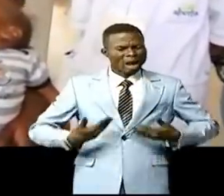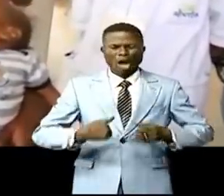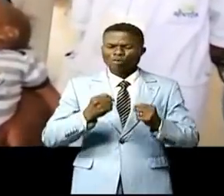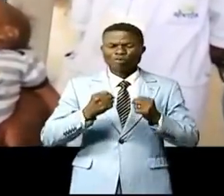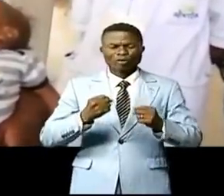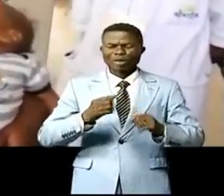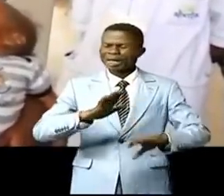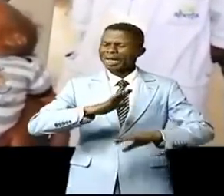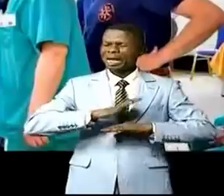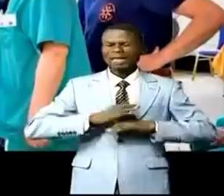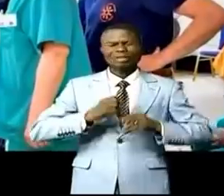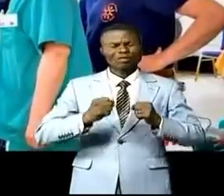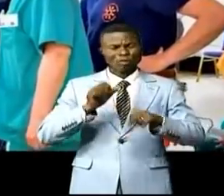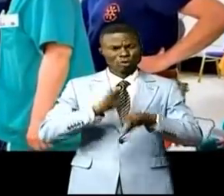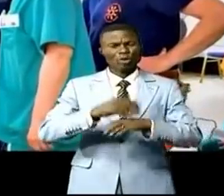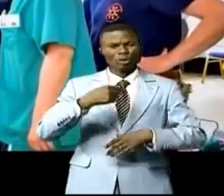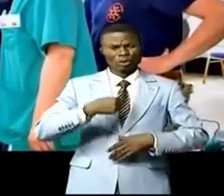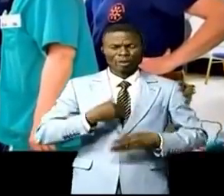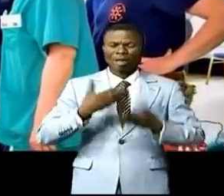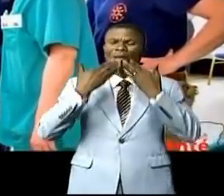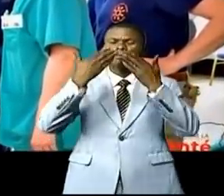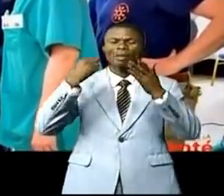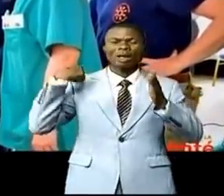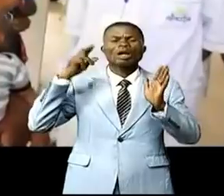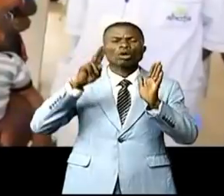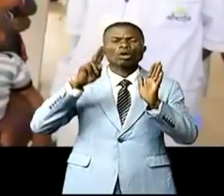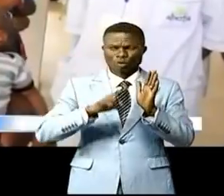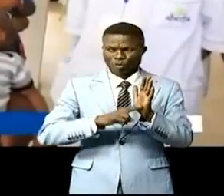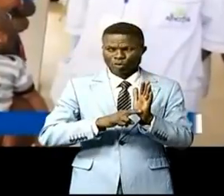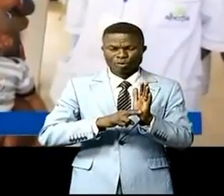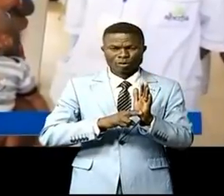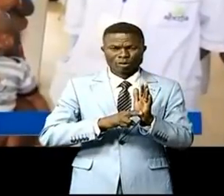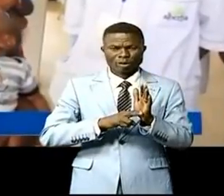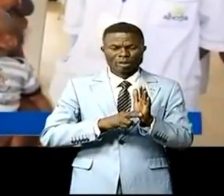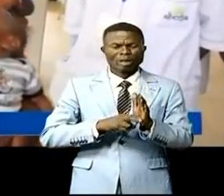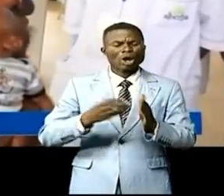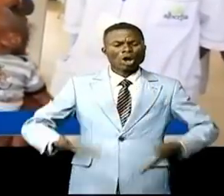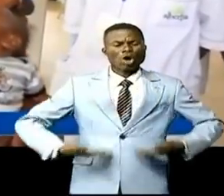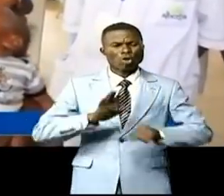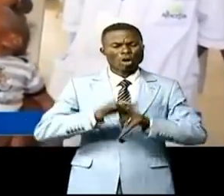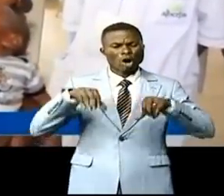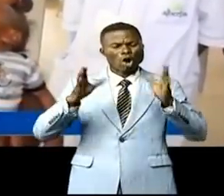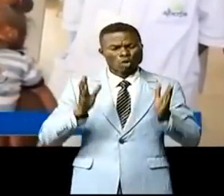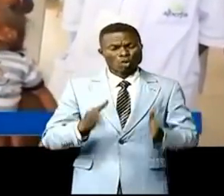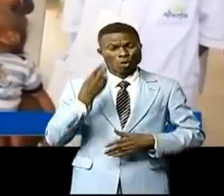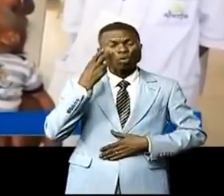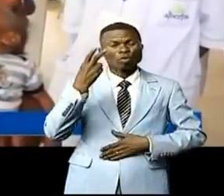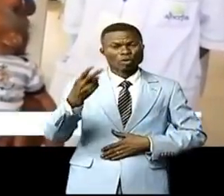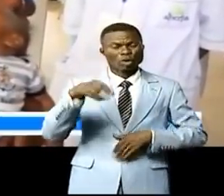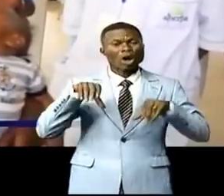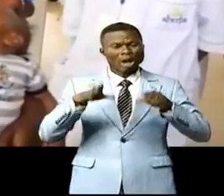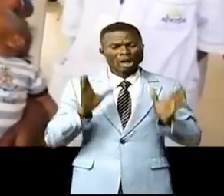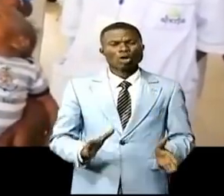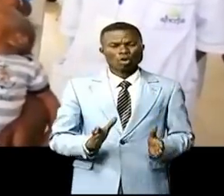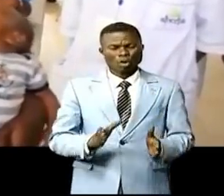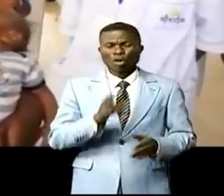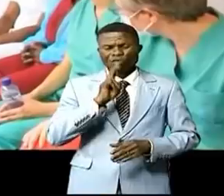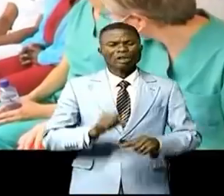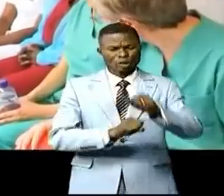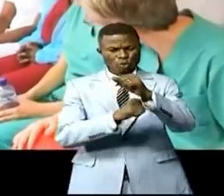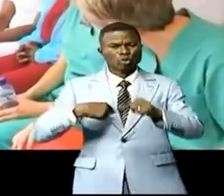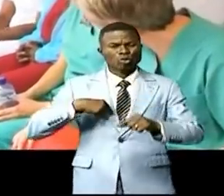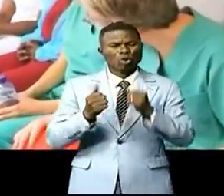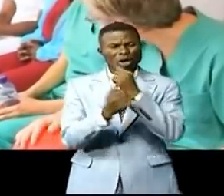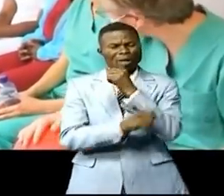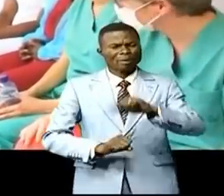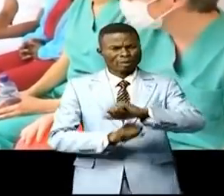soulagement, vous ne le savez pas. Merci au gouvernement, on est fiers d'être Congolais, on voit que les Congos vraiment nous soutiennent. Il